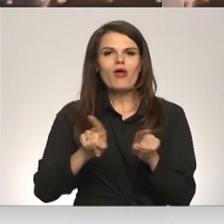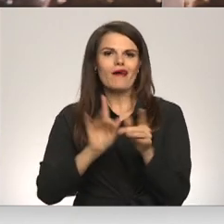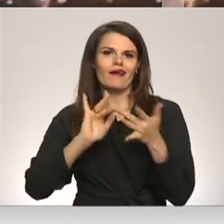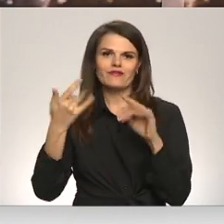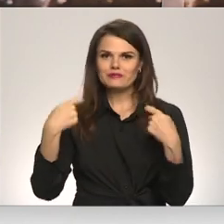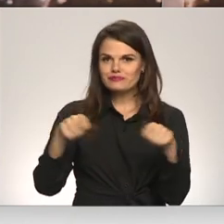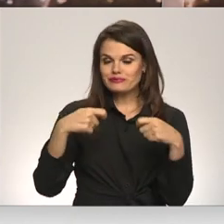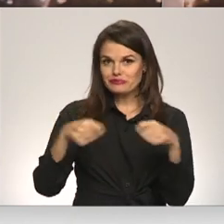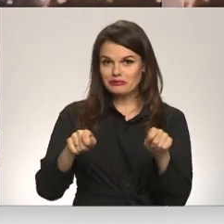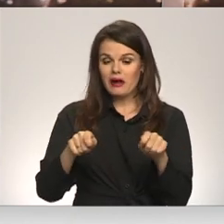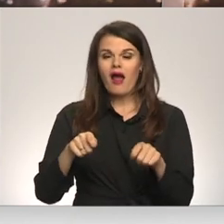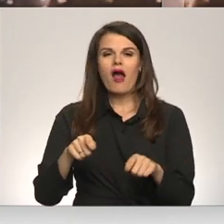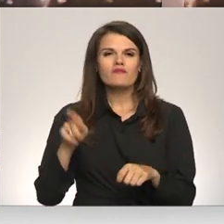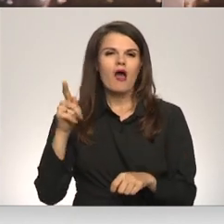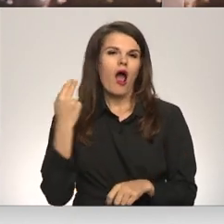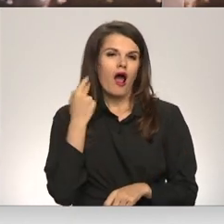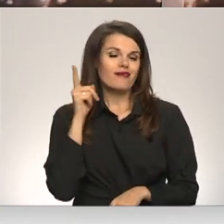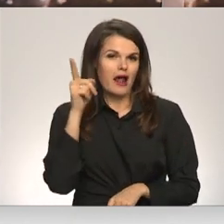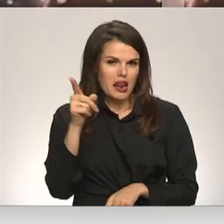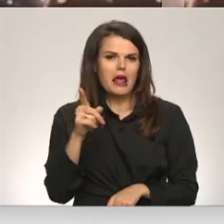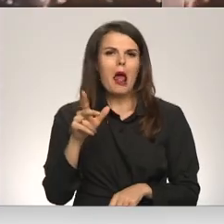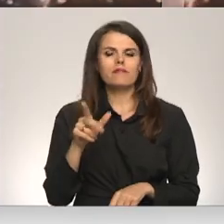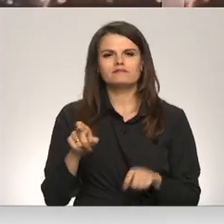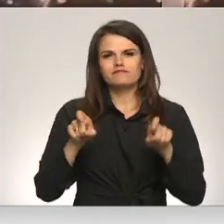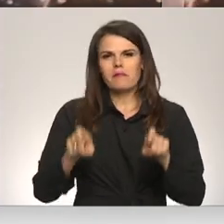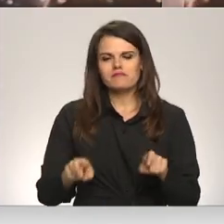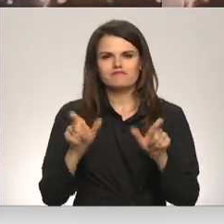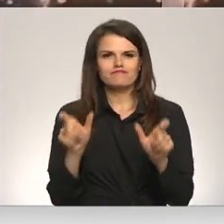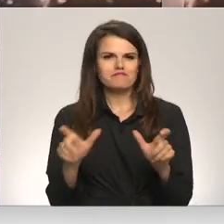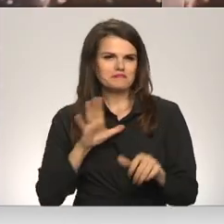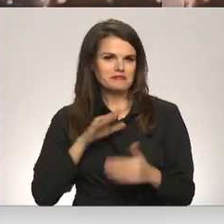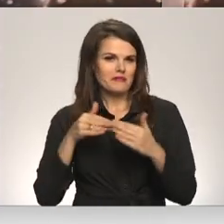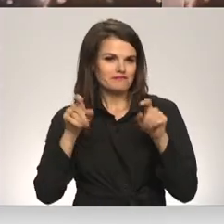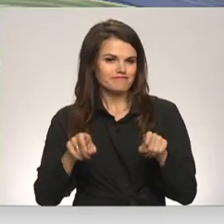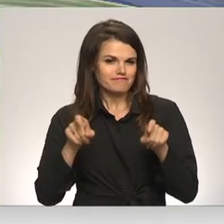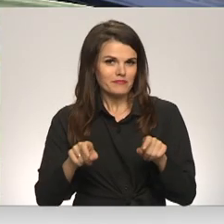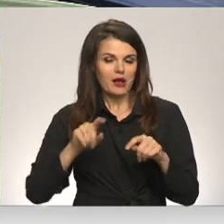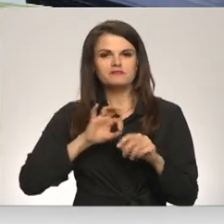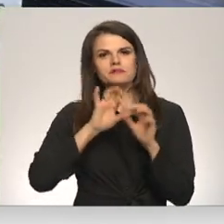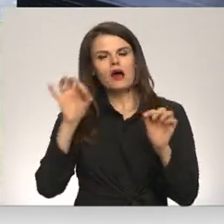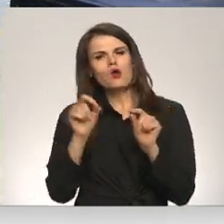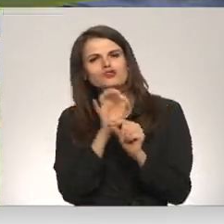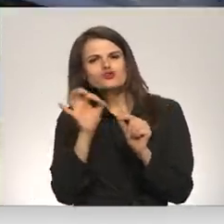rokdarbi atguvuši popularitāti. Vairāk stāsta korespondente Lielbritānijā Ilze Kalve.